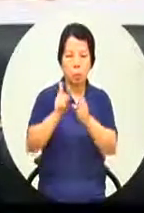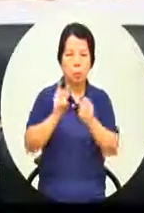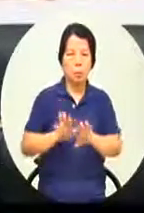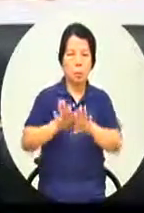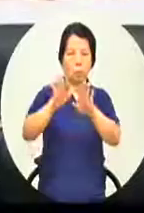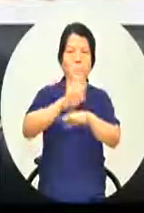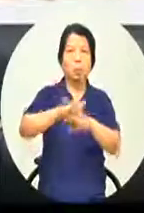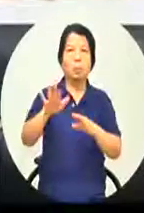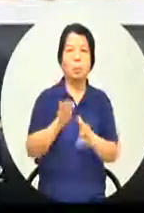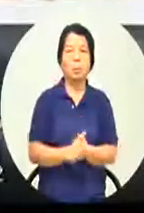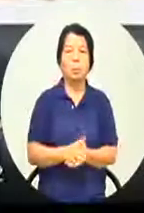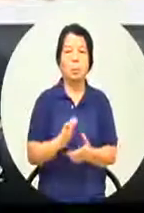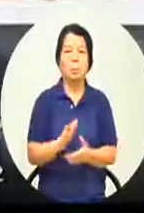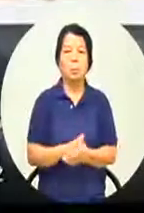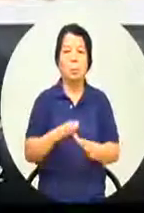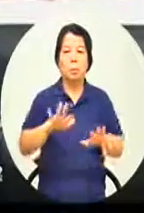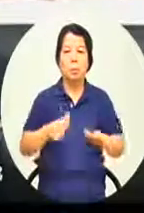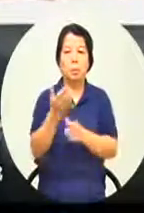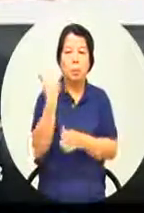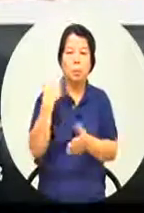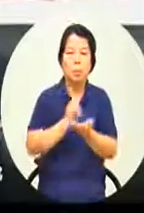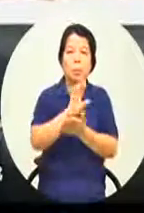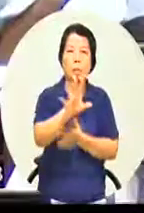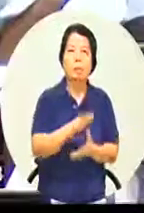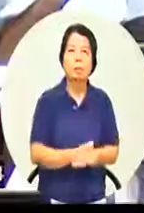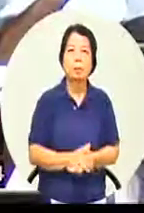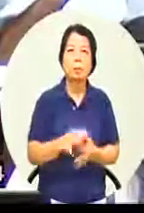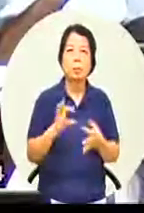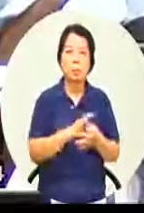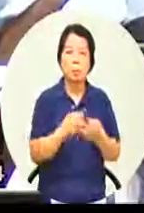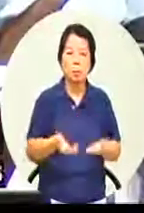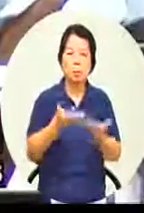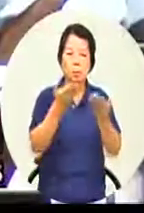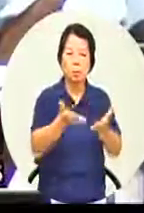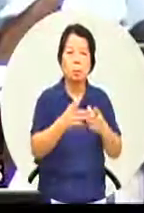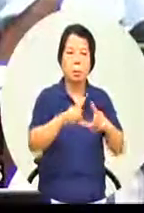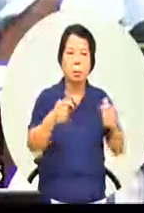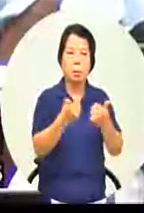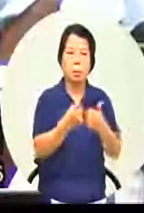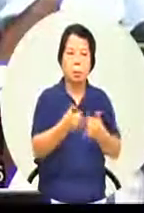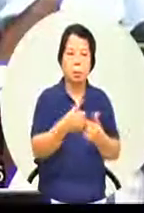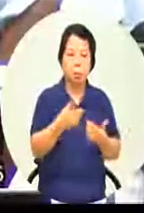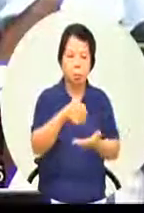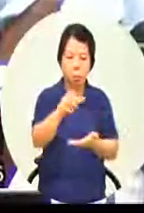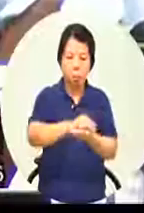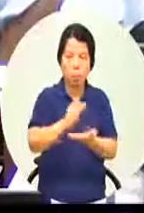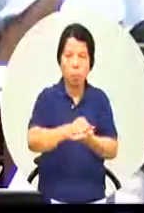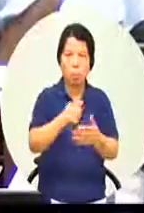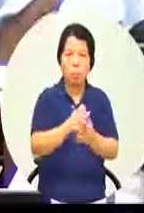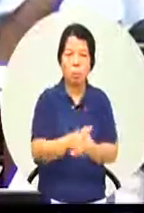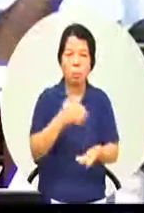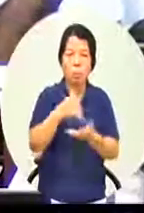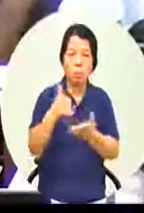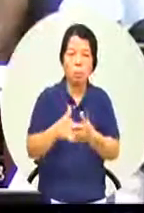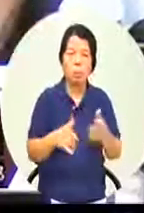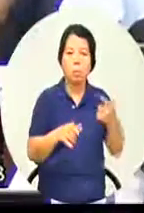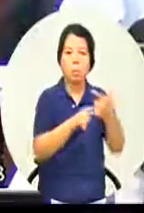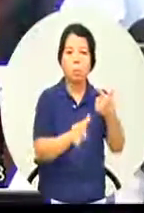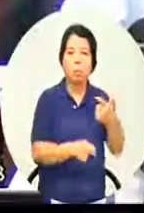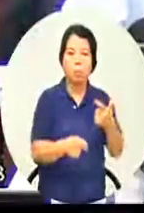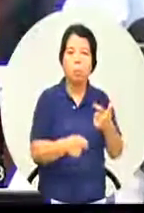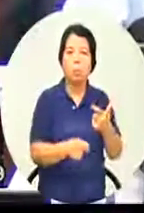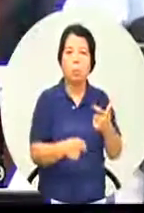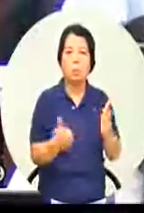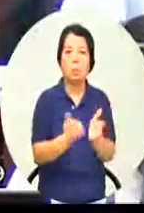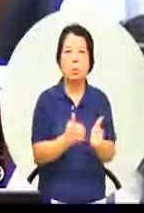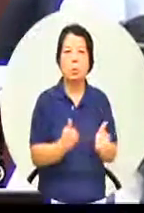个数字才是真的？ 我跟议员报告哈，因为提供给大会的这个书面的资料呢，它是统计到六月还是七月的部